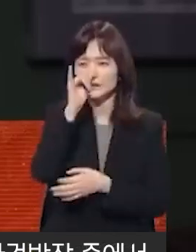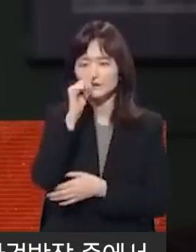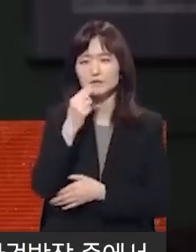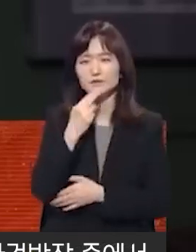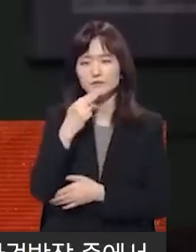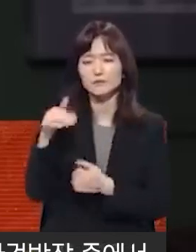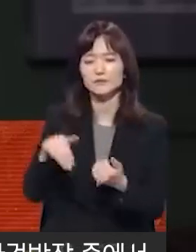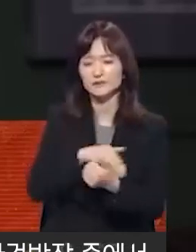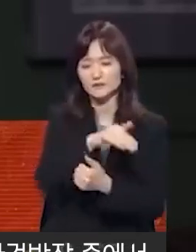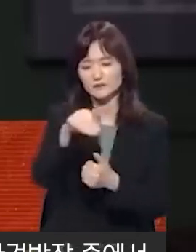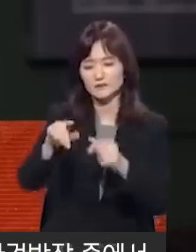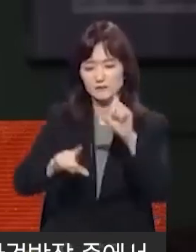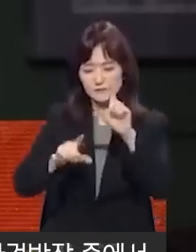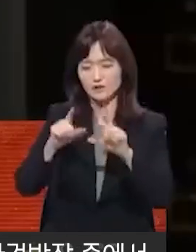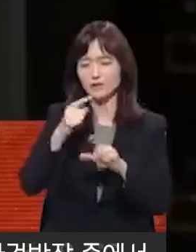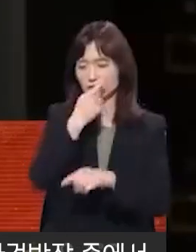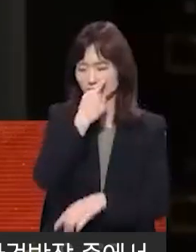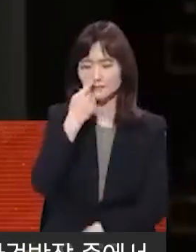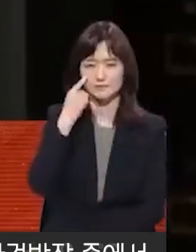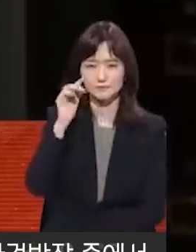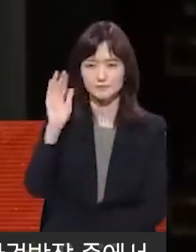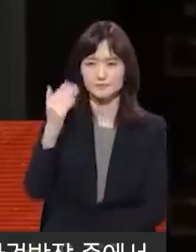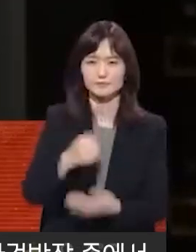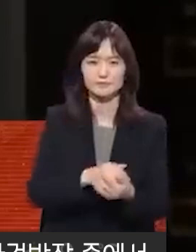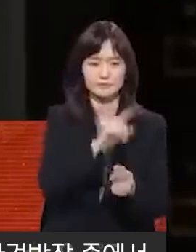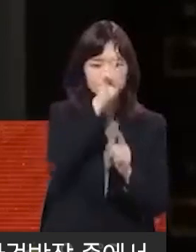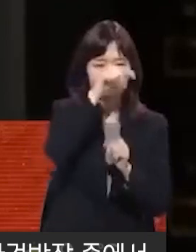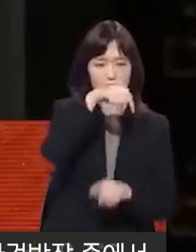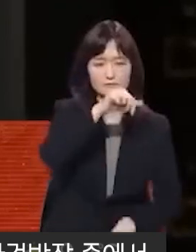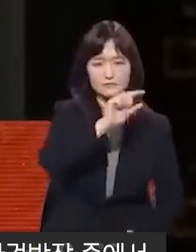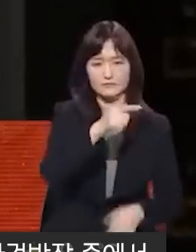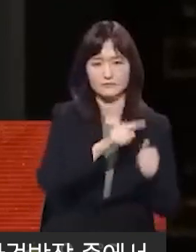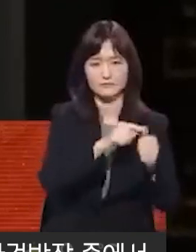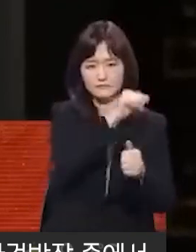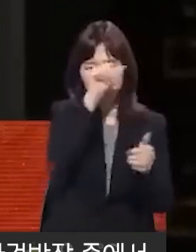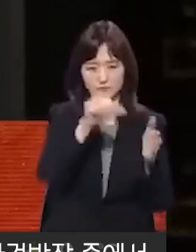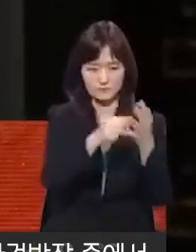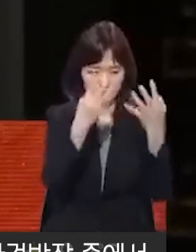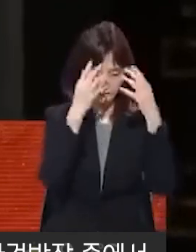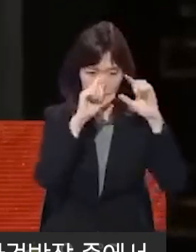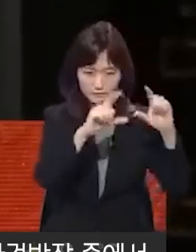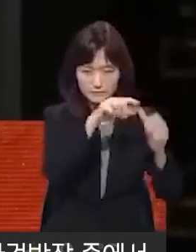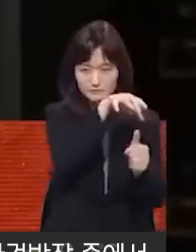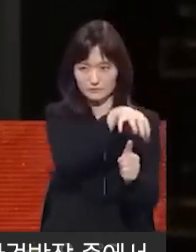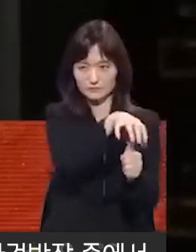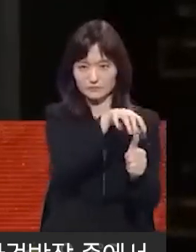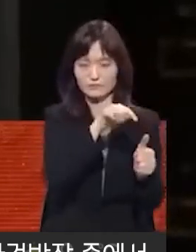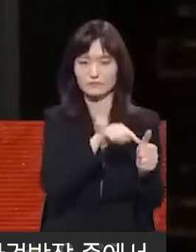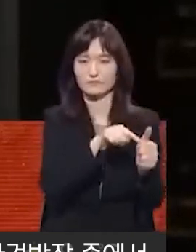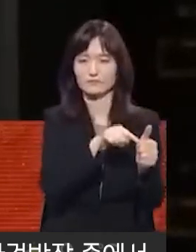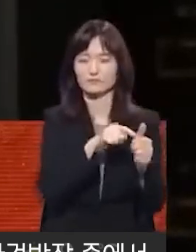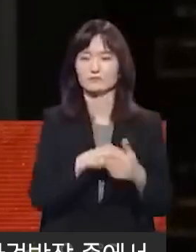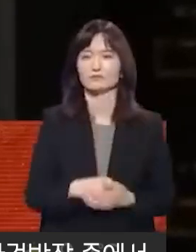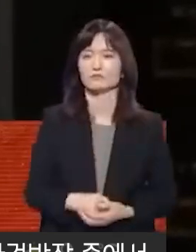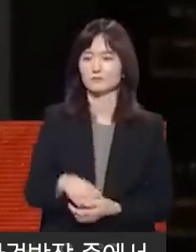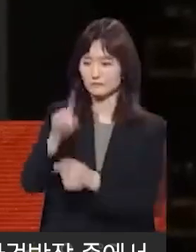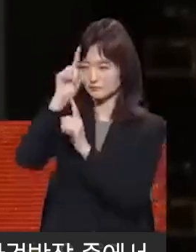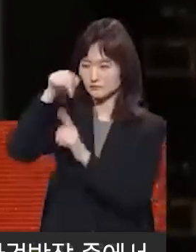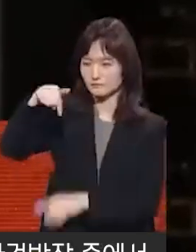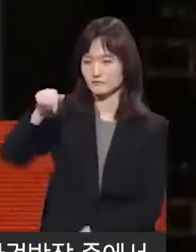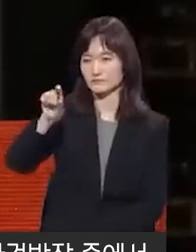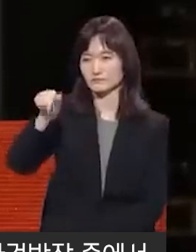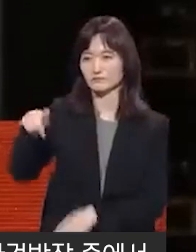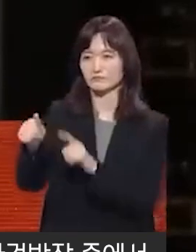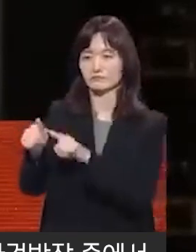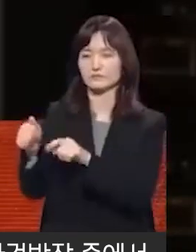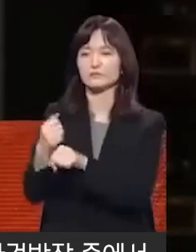지켜봐야 할 것 같습니다. 그러니까 다시 한번 말씀드리면 이승만이 지금 무기징역 선고받고 복역 중인 이승만이 이정학